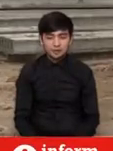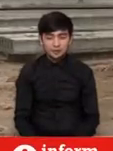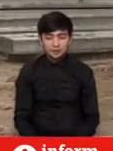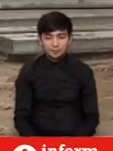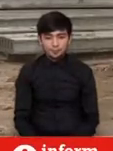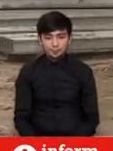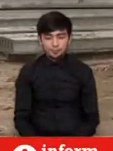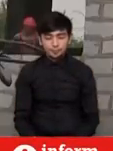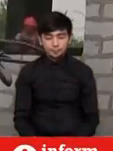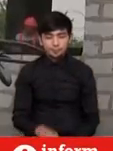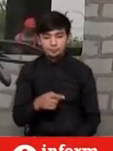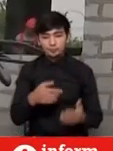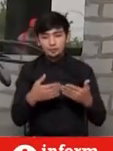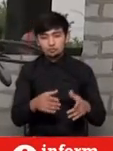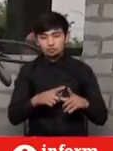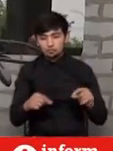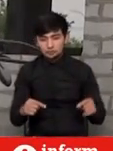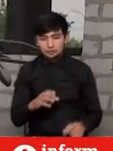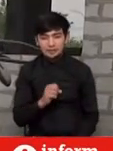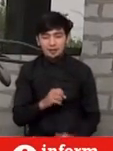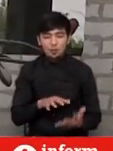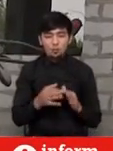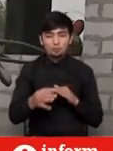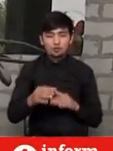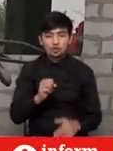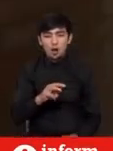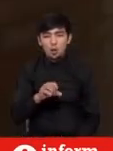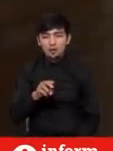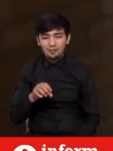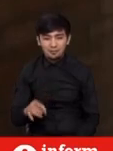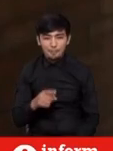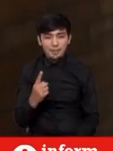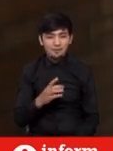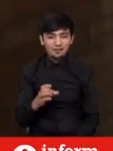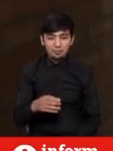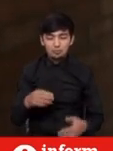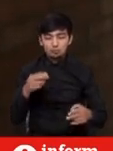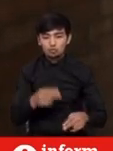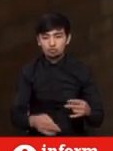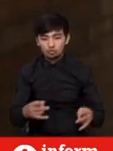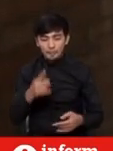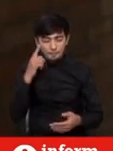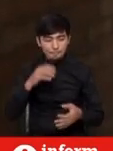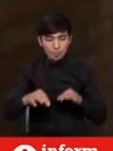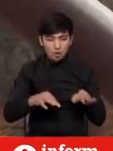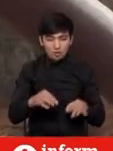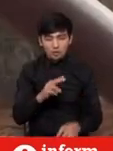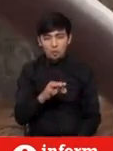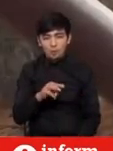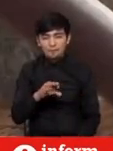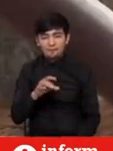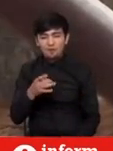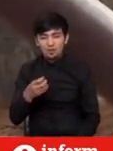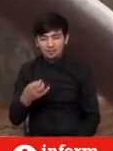Новикова двери этой школы в селе шаульдер должны распахну уже сентября её возводят в рамках проекта комфортная школа